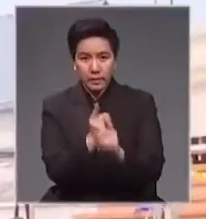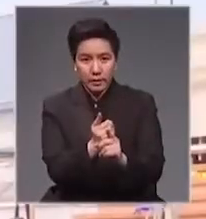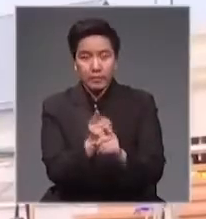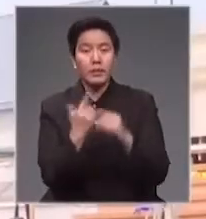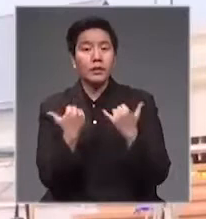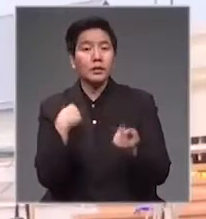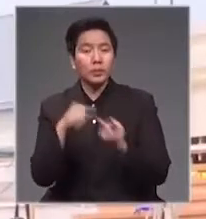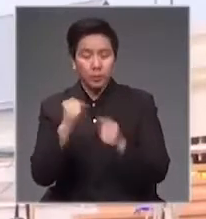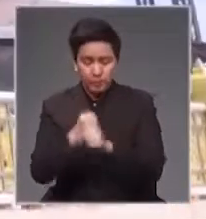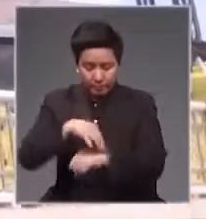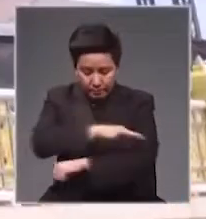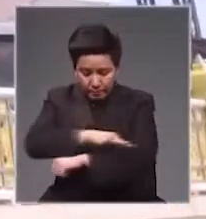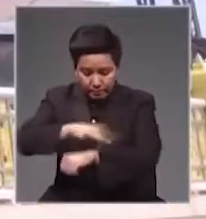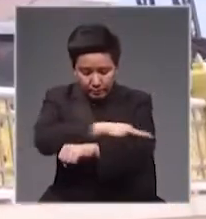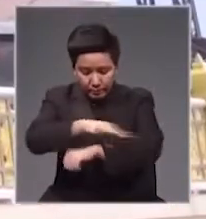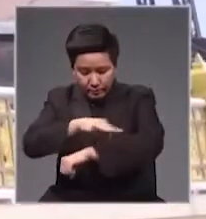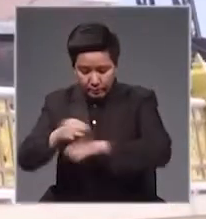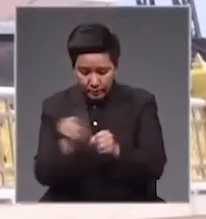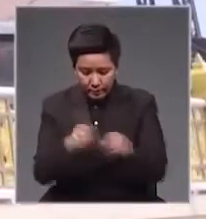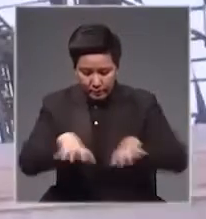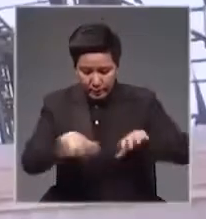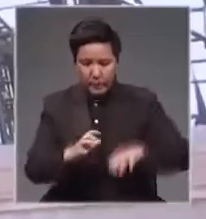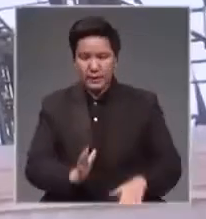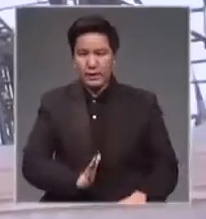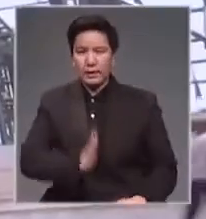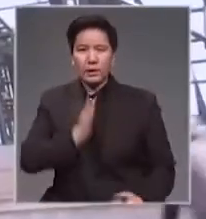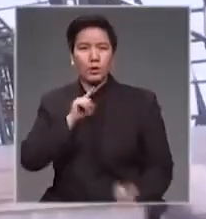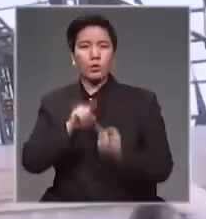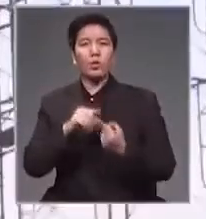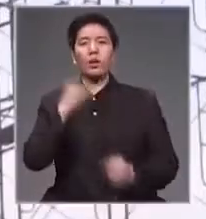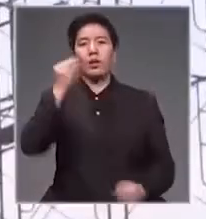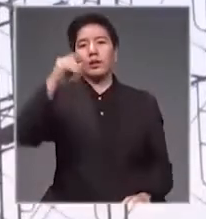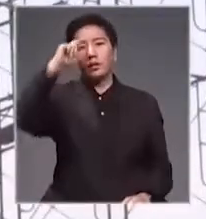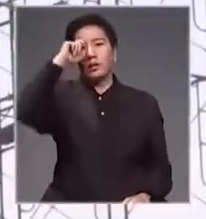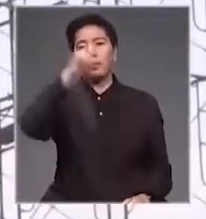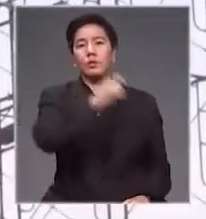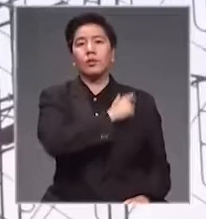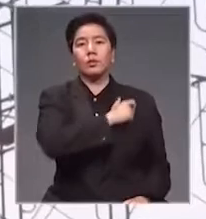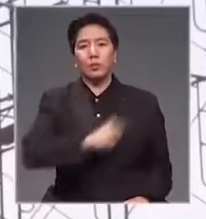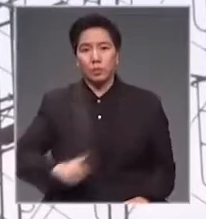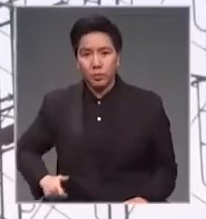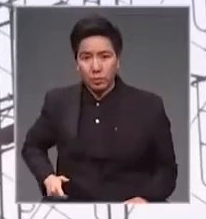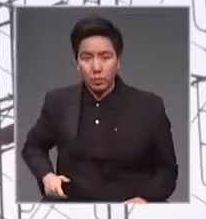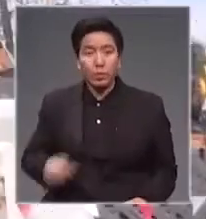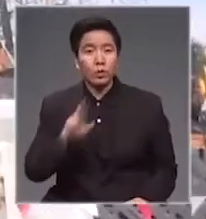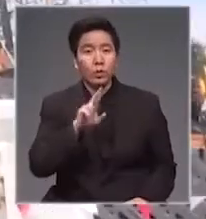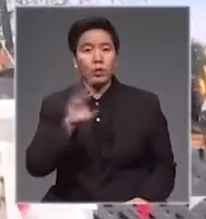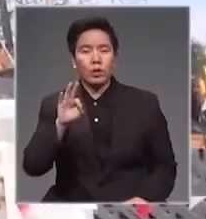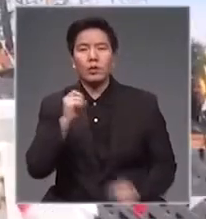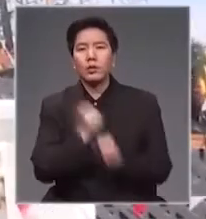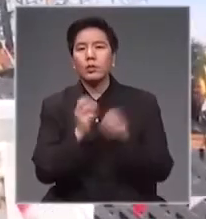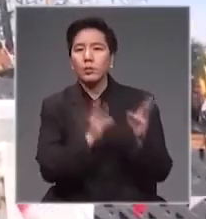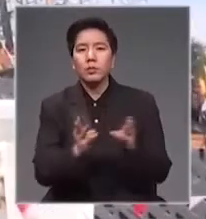ำหรับในเรื่องการออกแบบและการจัดสร้างพระเมรุมาตรให้สมพระเกียรติเพื่อถวายแด่ในหลวงรัชกาลที่9นั้นได้ยึดหลักโบราณราชประเ